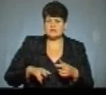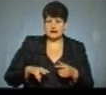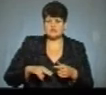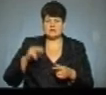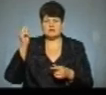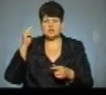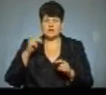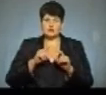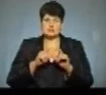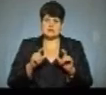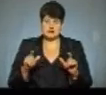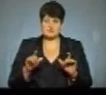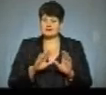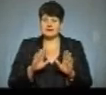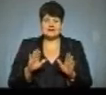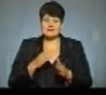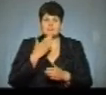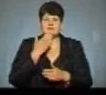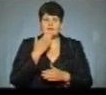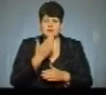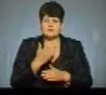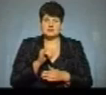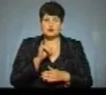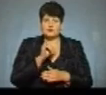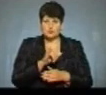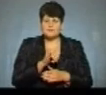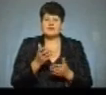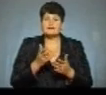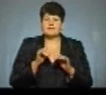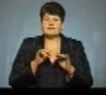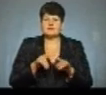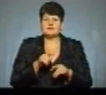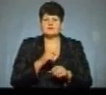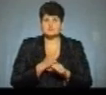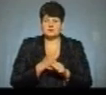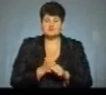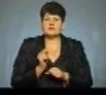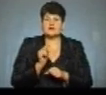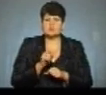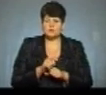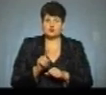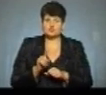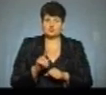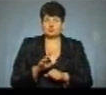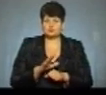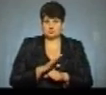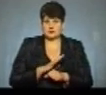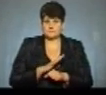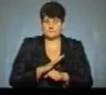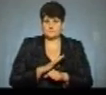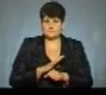навчального закладу, не запитавши з його, які дії він вчинив для того, щоб були